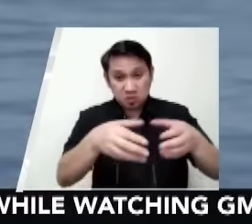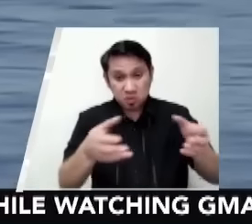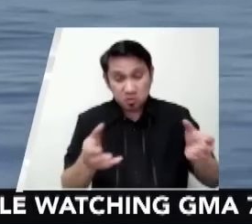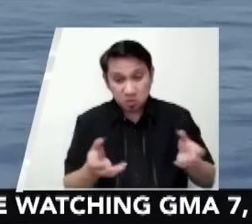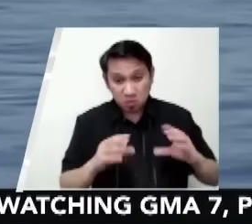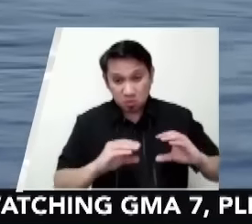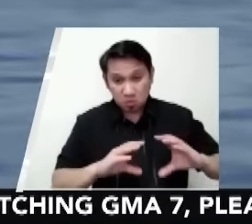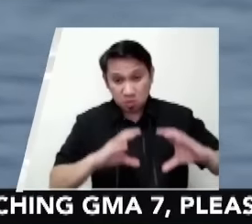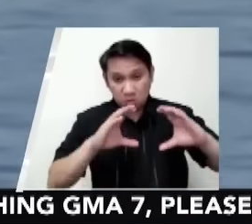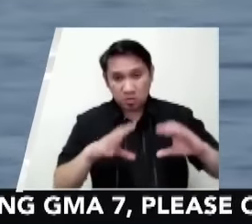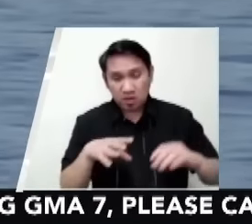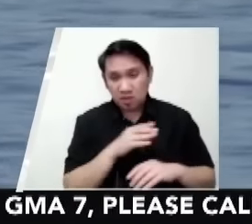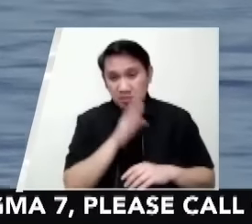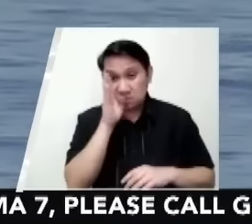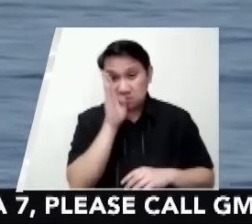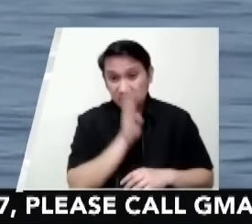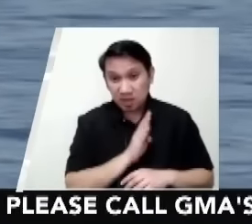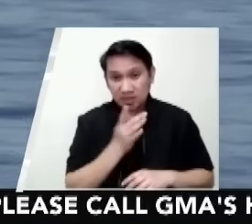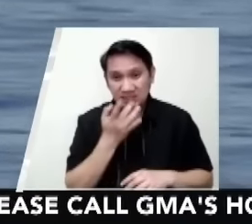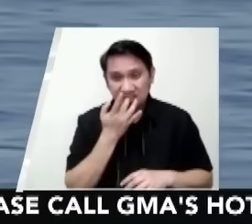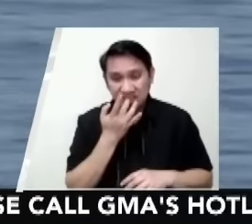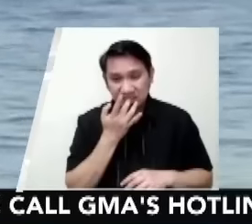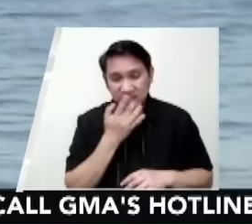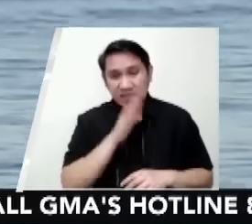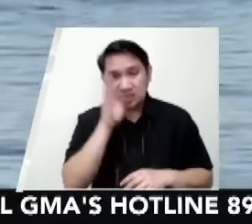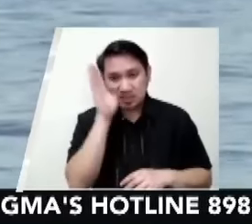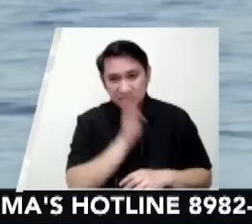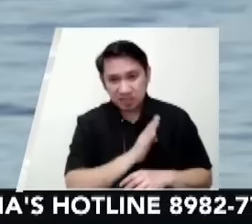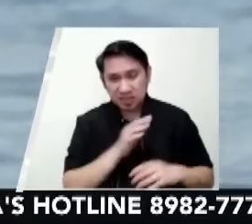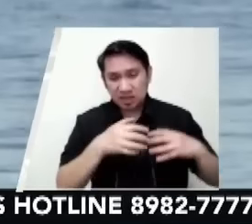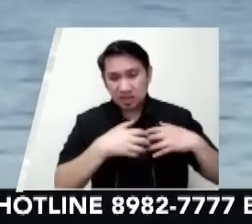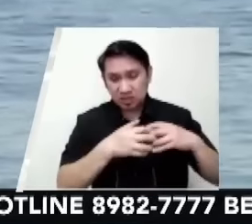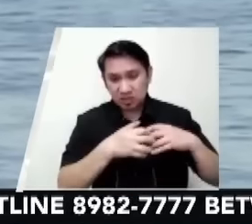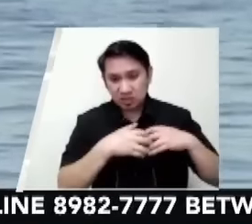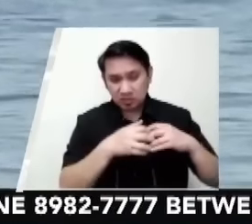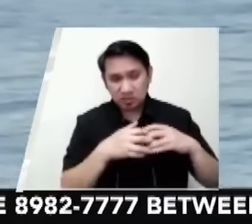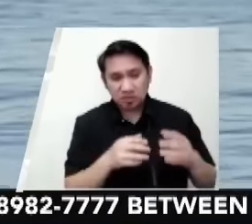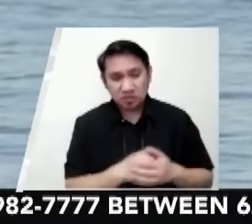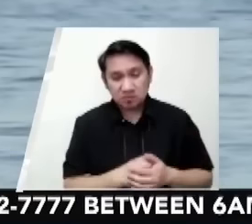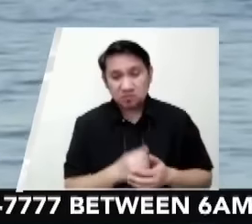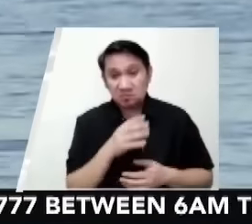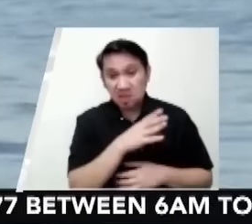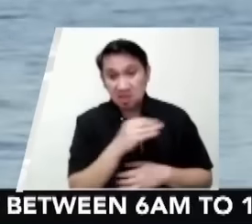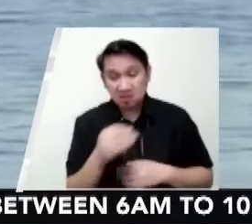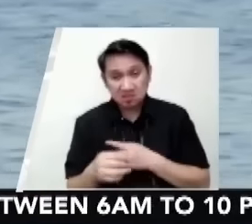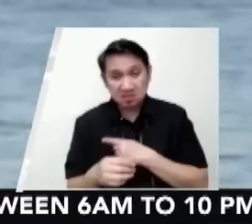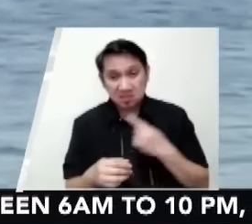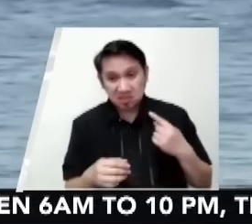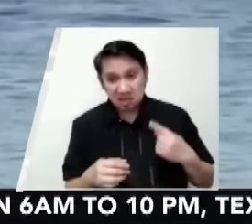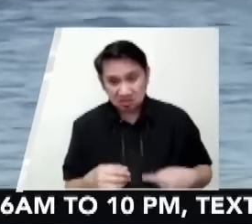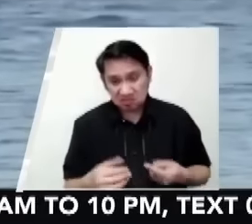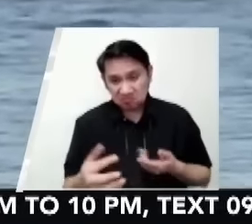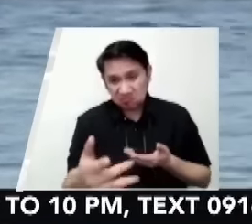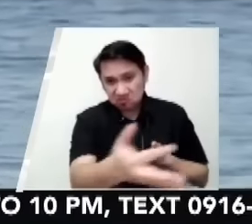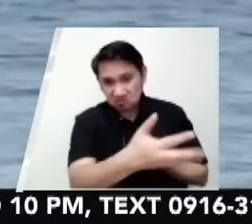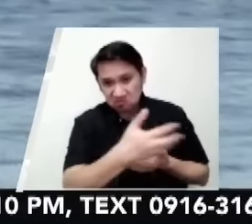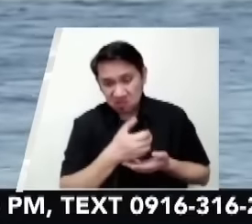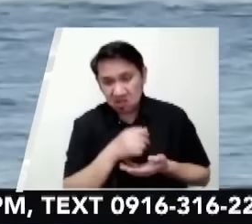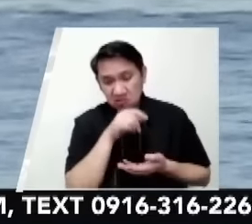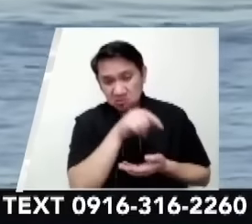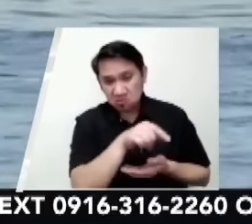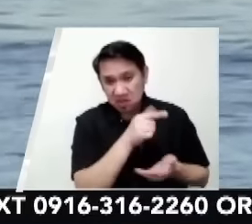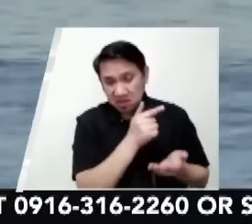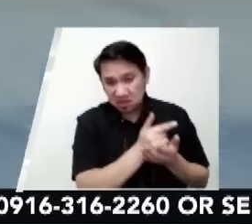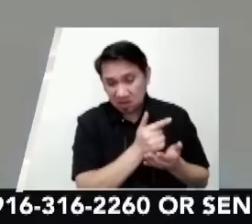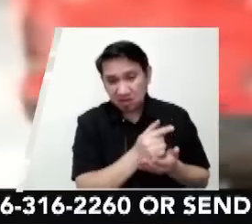nito at sinira ang engine gamit ang isang maso. Sinamsam pa daw ng mga Chinese ang mga baril ng Philippine Navy, pati na ang mga cellphone